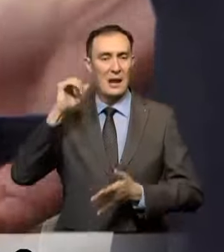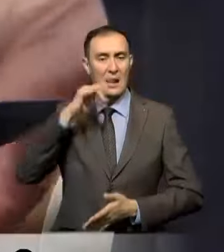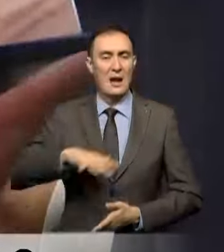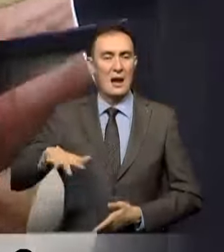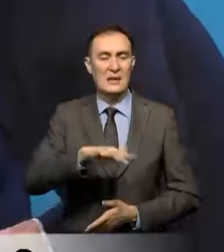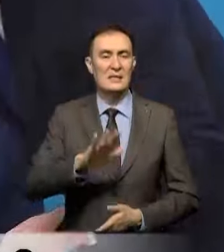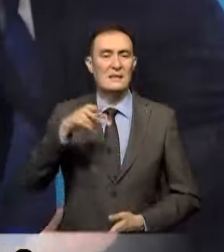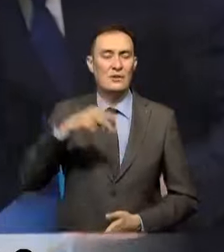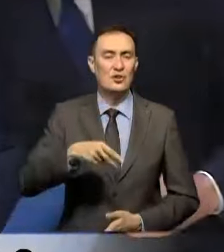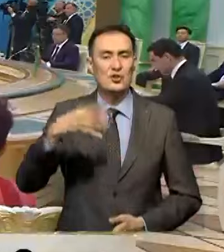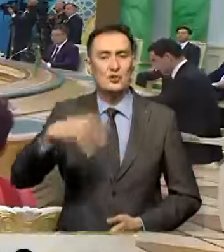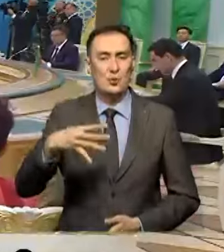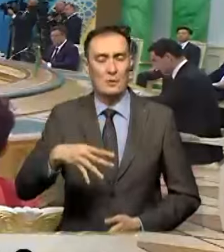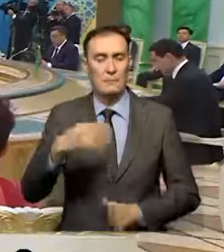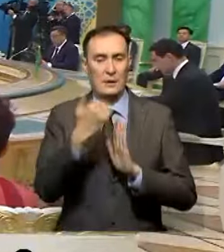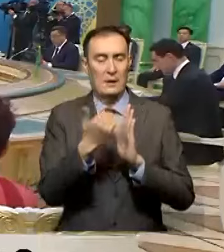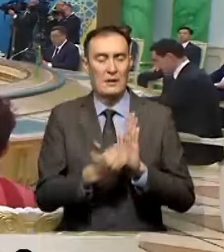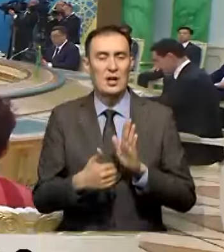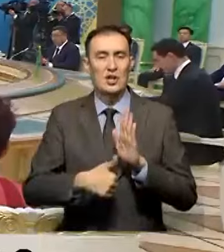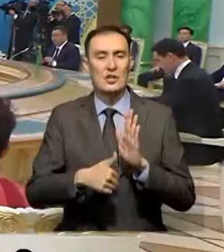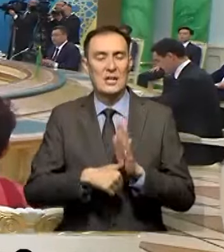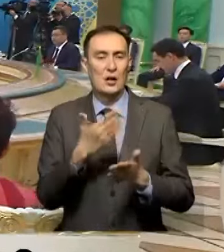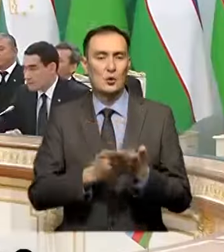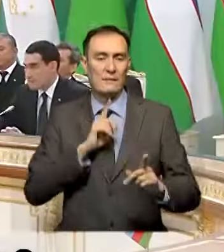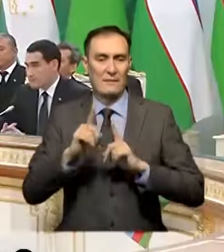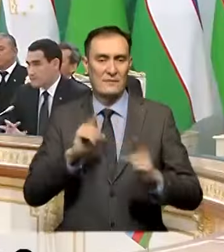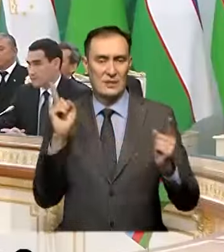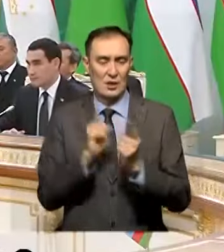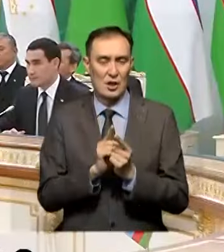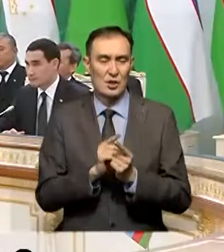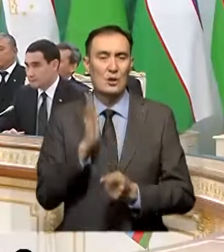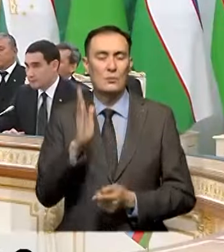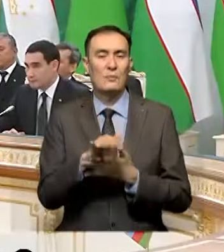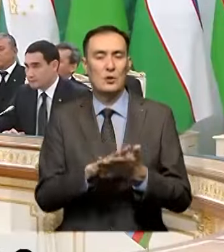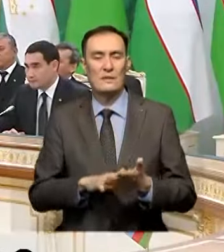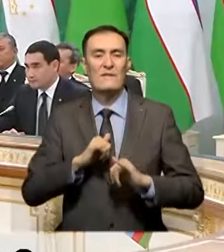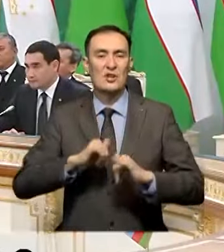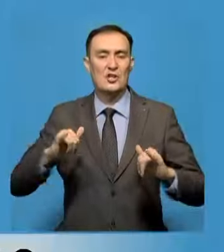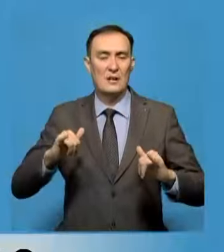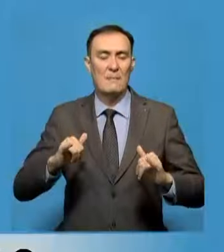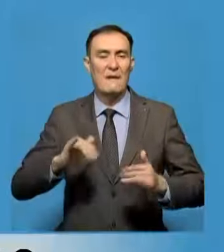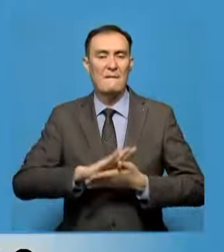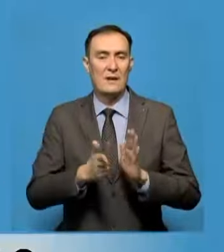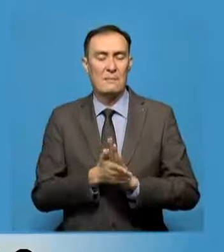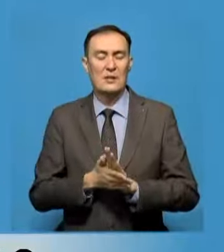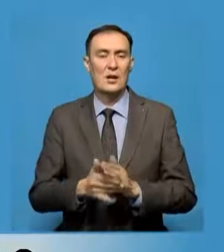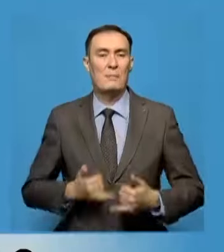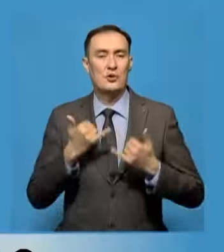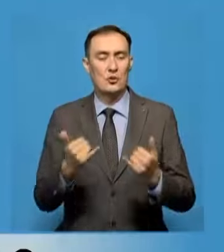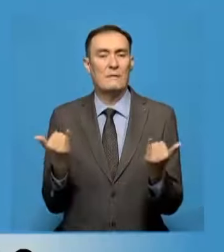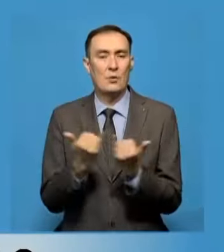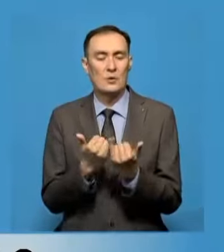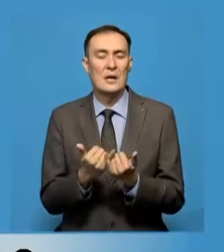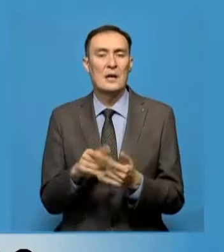Азия 2040». 6-я консультативная встреча глав государств продолжилась в расширенном формате. В качестве почетного